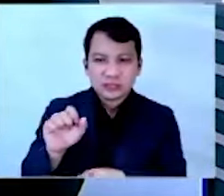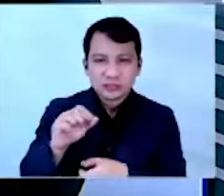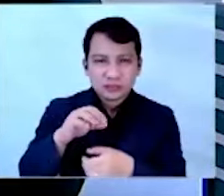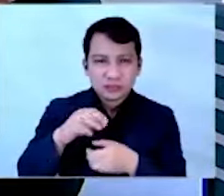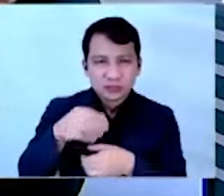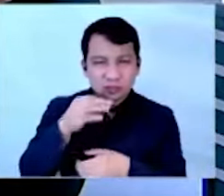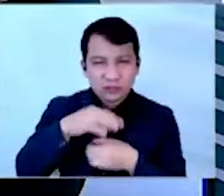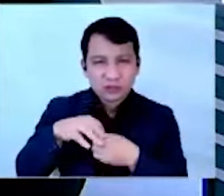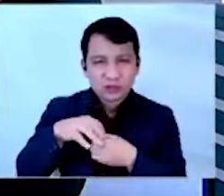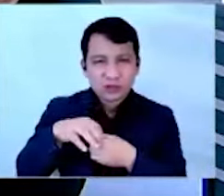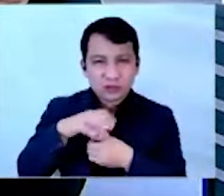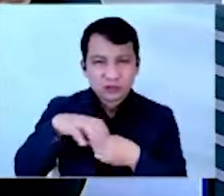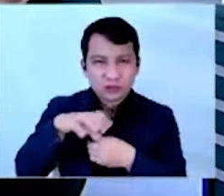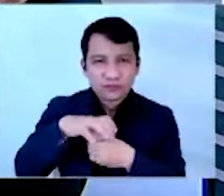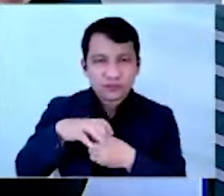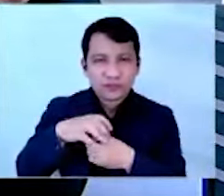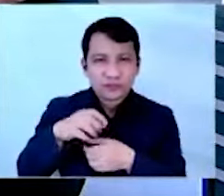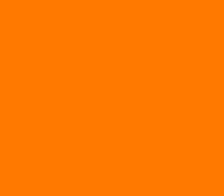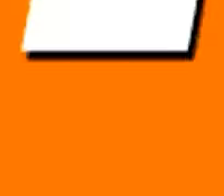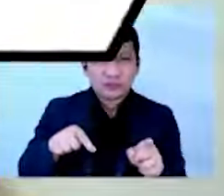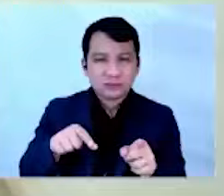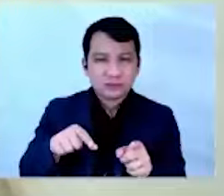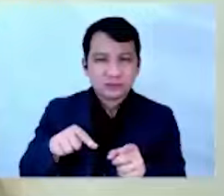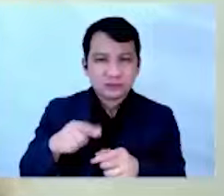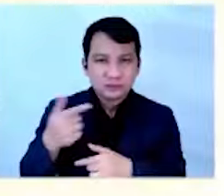natin yan sa report ni Mondi Lopez.